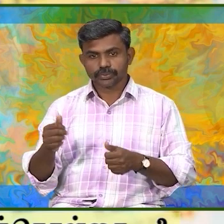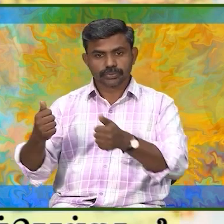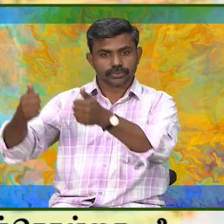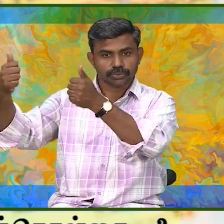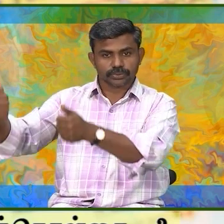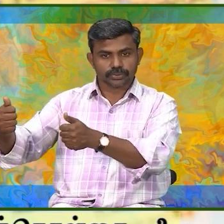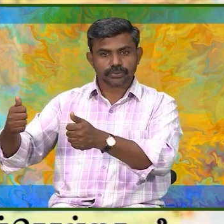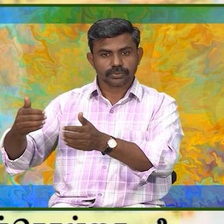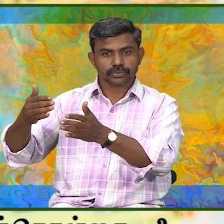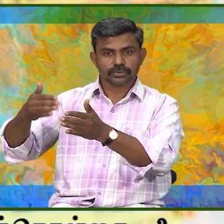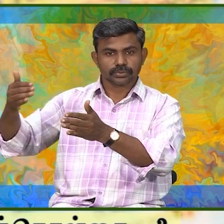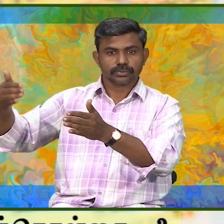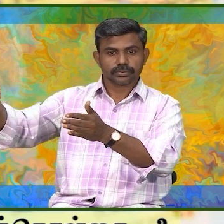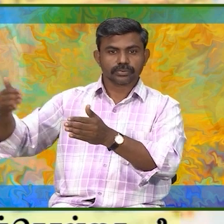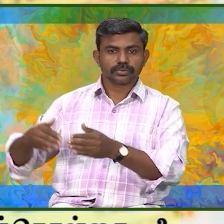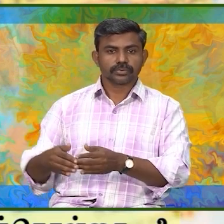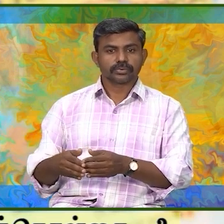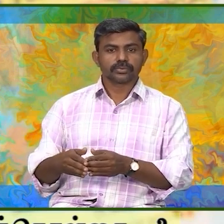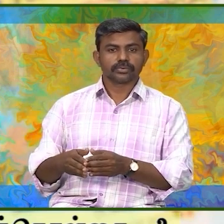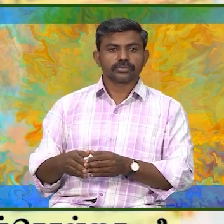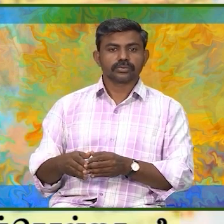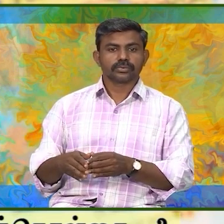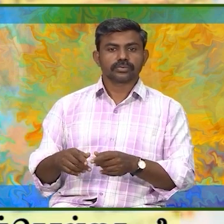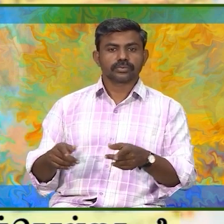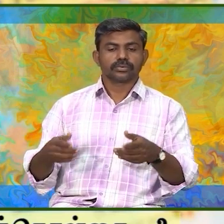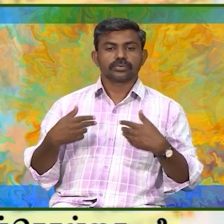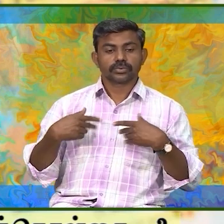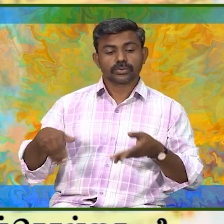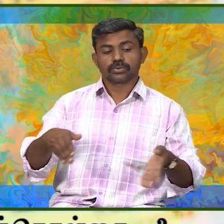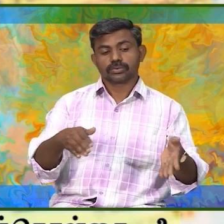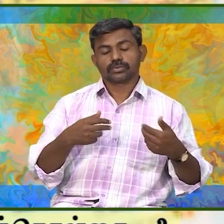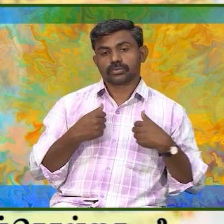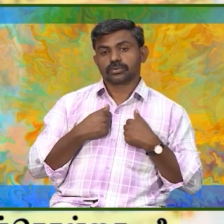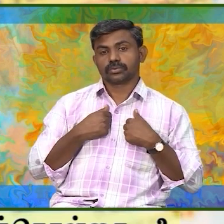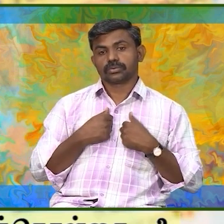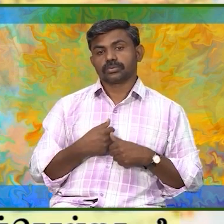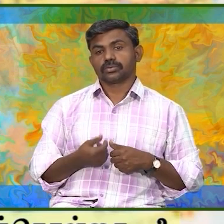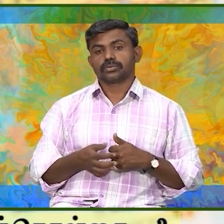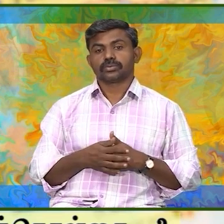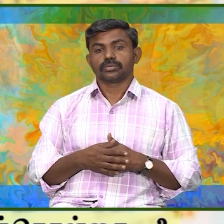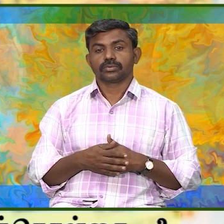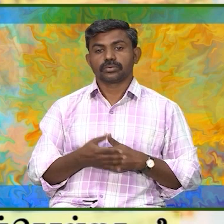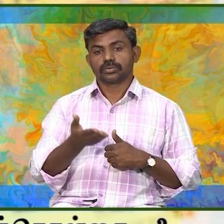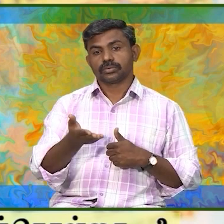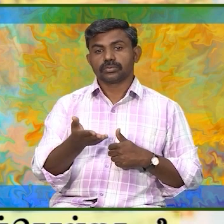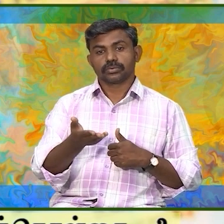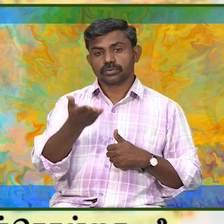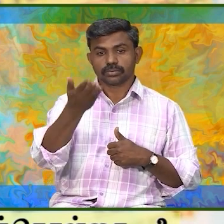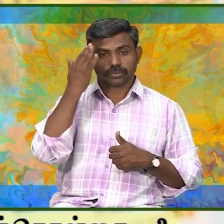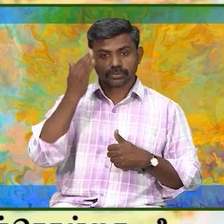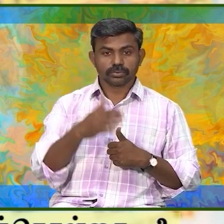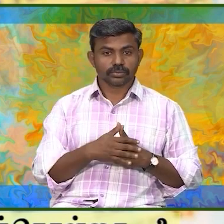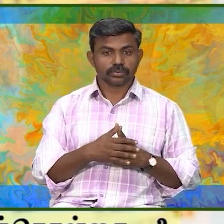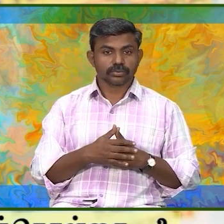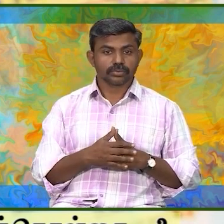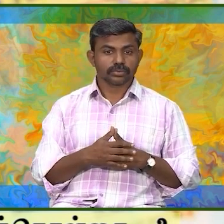தூக்கி வைப்பான், அப்புறம் வச்சு வச்சு வச்சு வச்சு கொஞ்ச நாள் கழித்து பார்த்தீங்கன்னா இந்த ரோடு எனக்கு தான் அப்படின்றான். இதுவும் ஆக்கிரமிப்பு தான். ஆக்கிரமிப்பு எங்கேருந்து வருதுன்னு